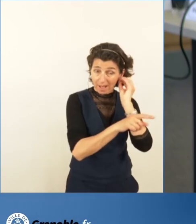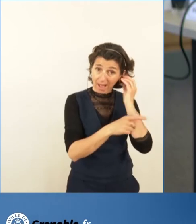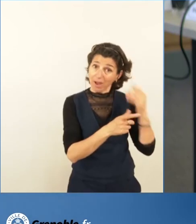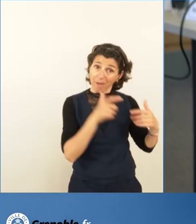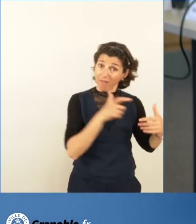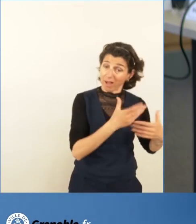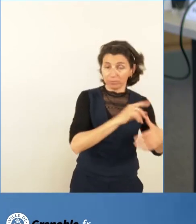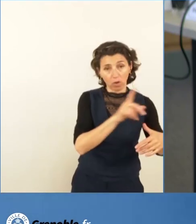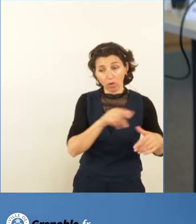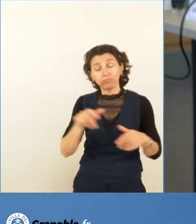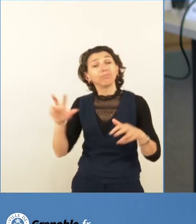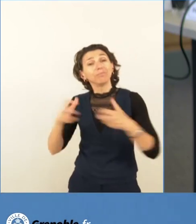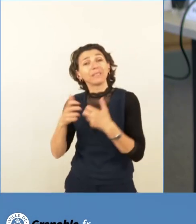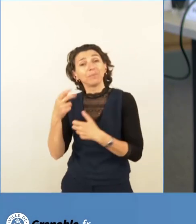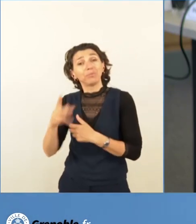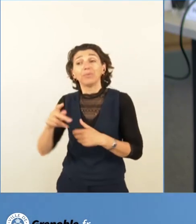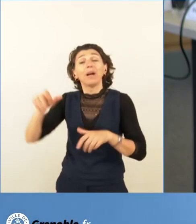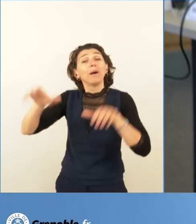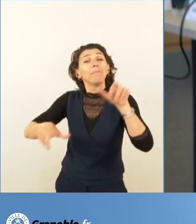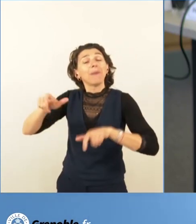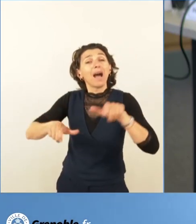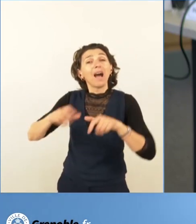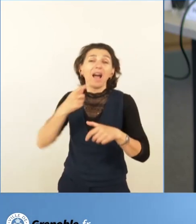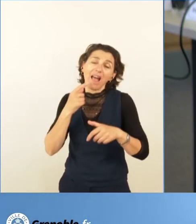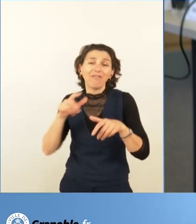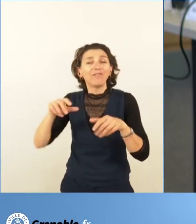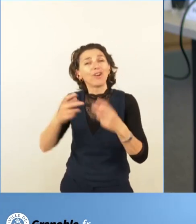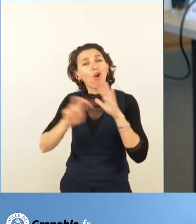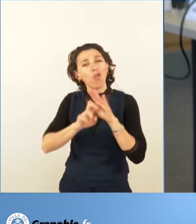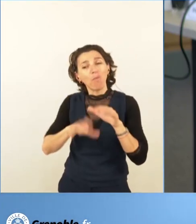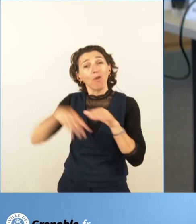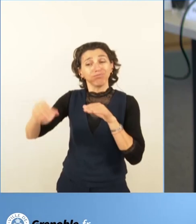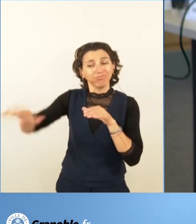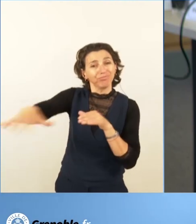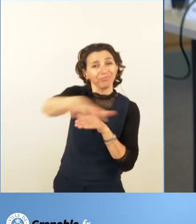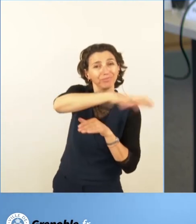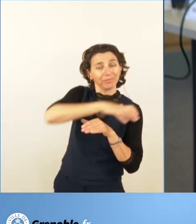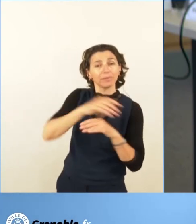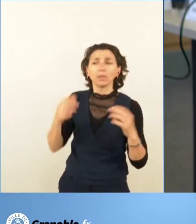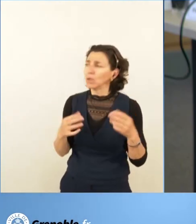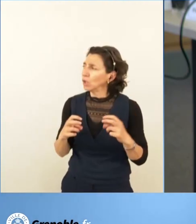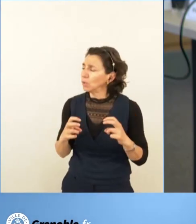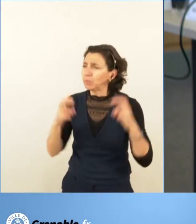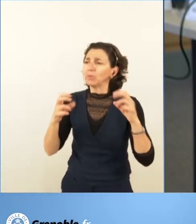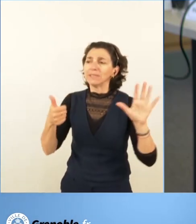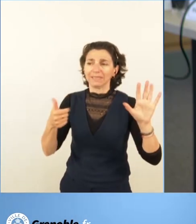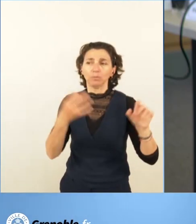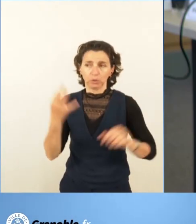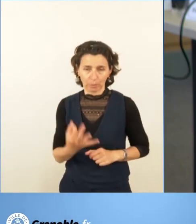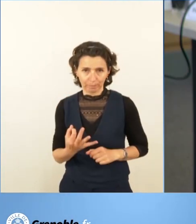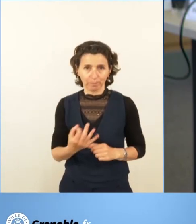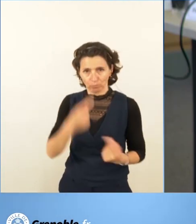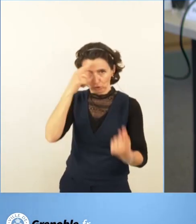d'être augmenté de 6% pour suivre l'inflation et du coup répartir cet effort